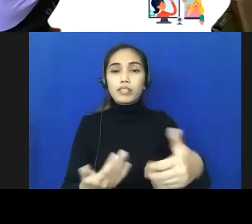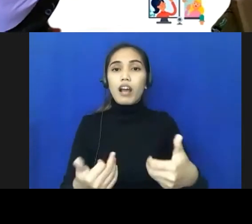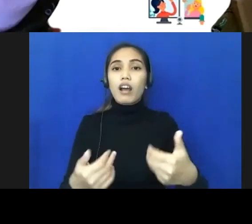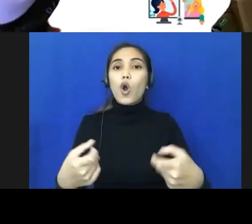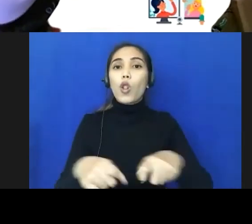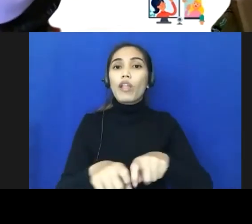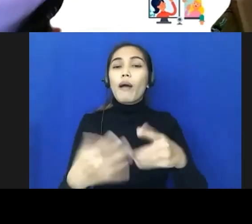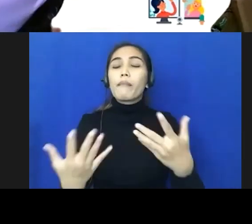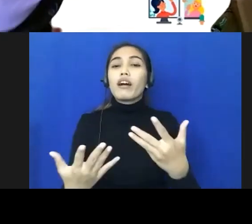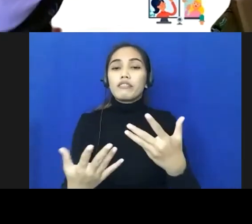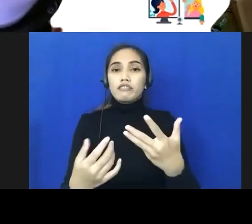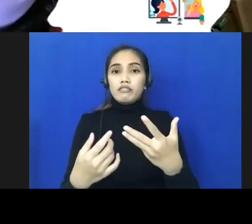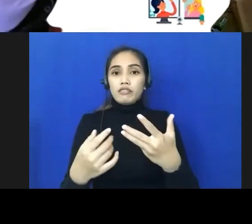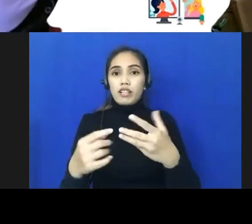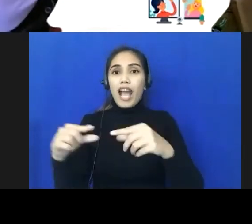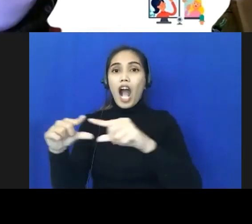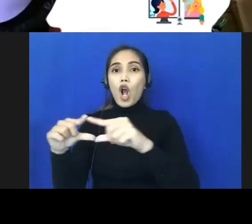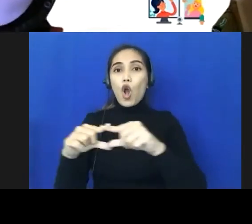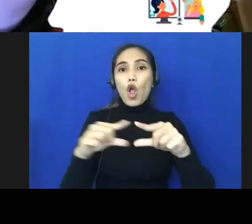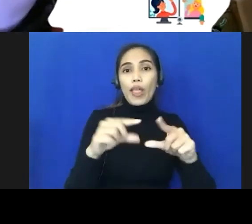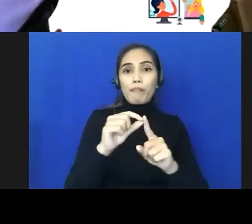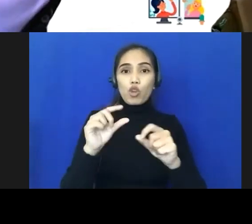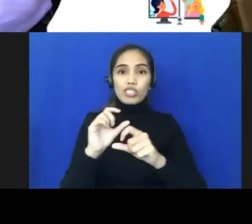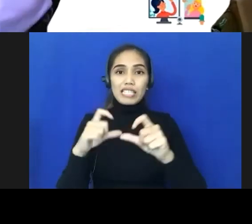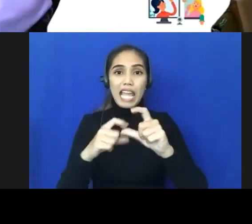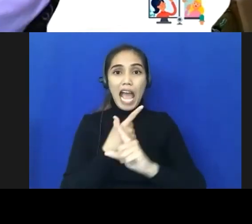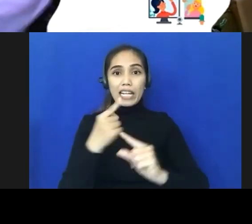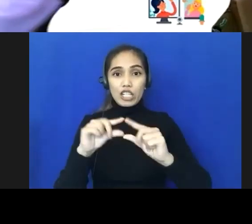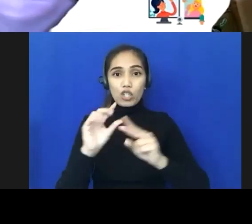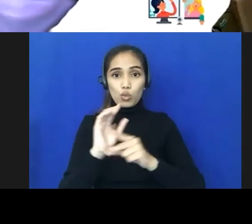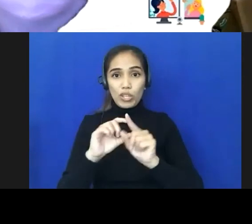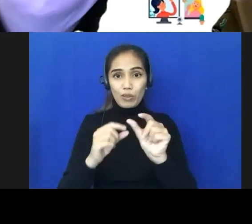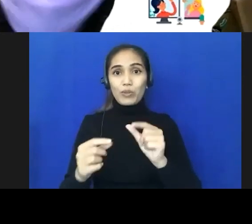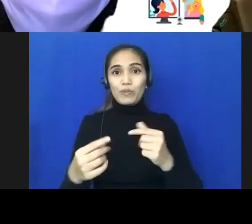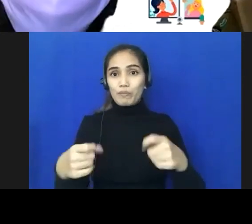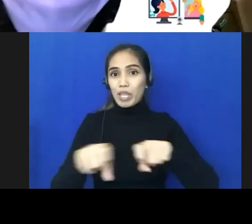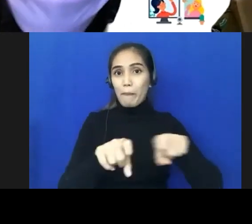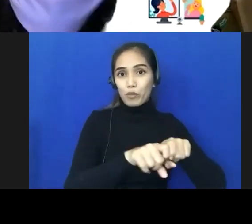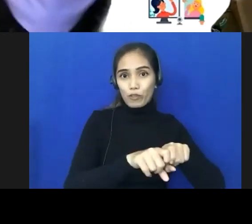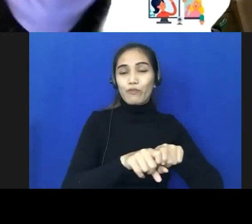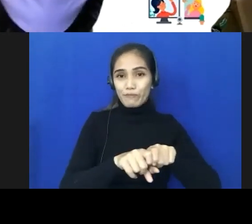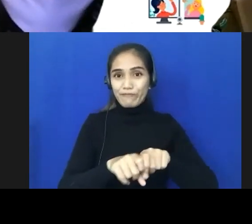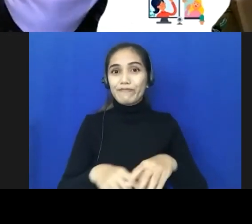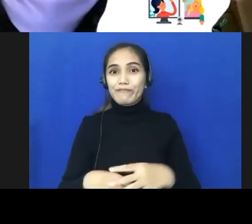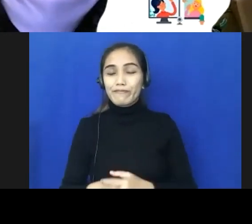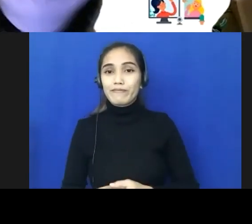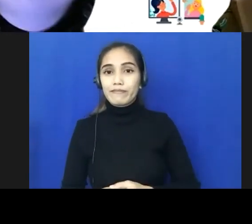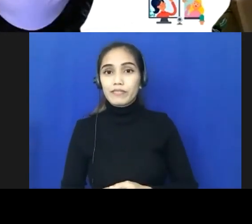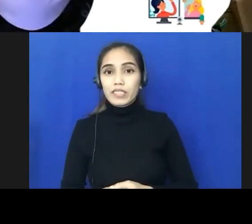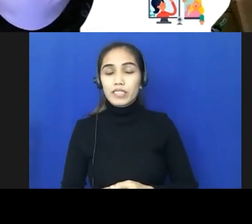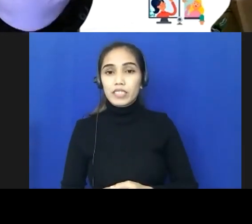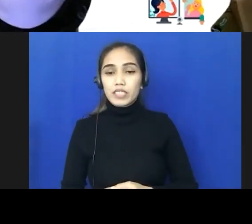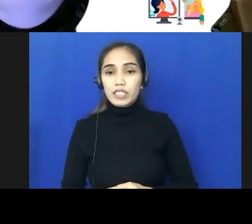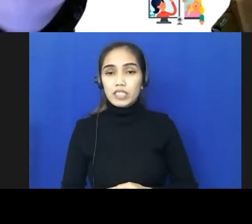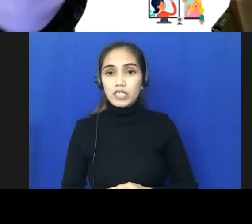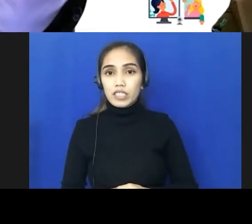itu adalah kader-kader posyandu itu sendiri. Seperti itu Bu Heni. Jadi kita kalau ditanya kebijakan, kita